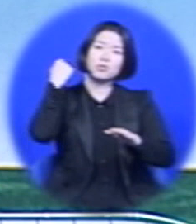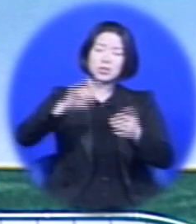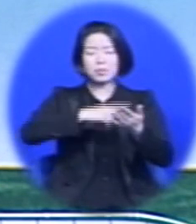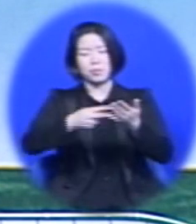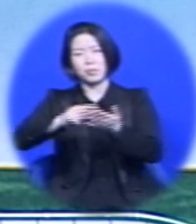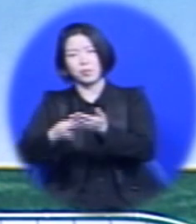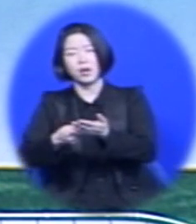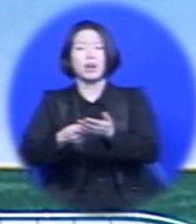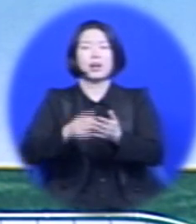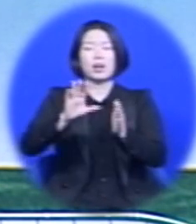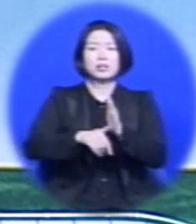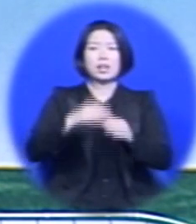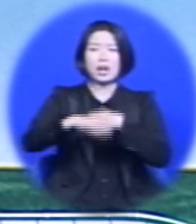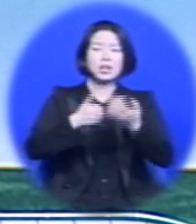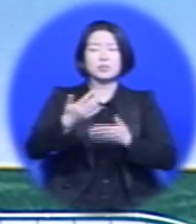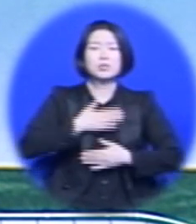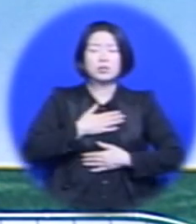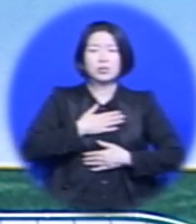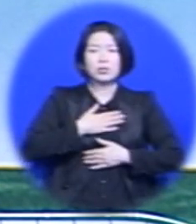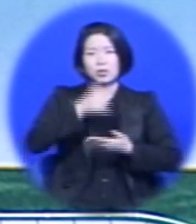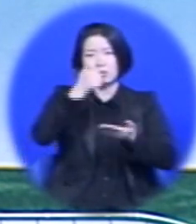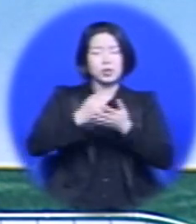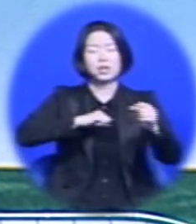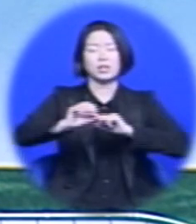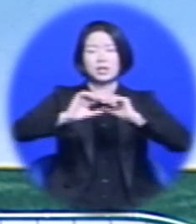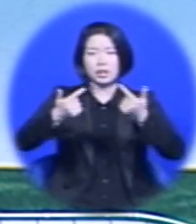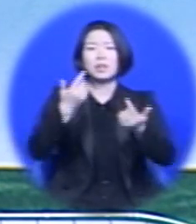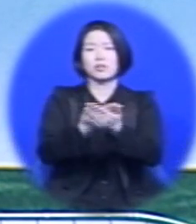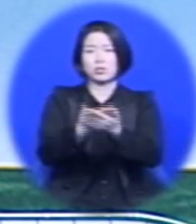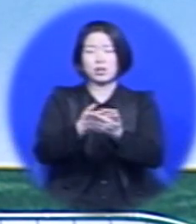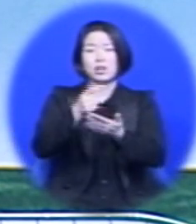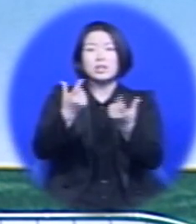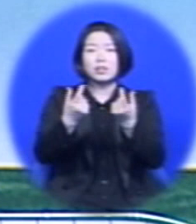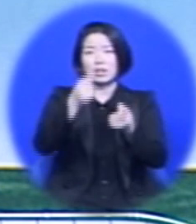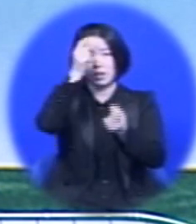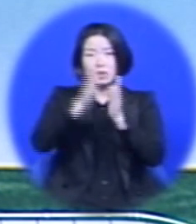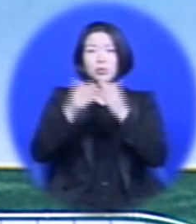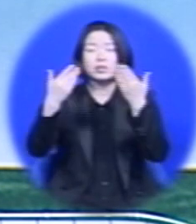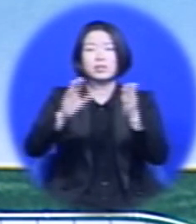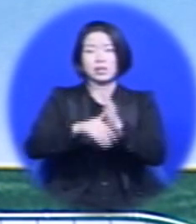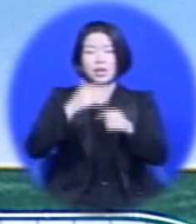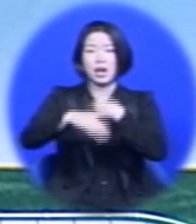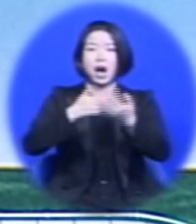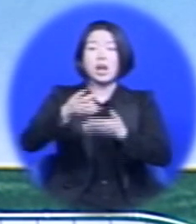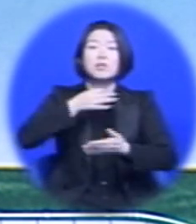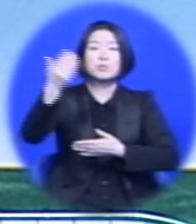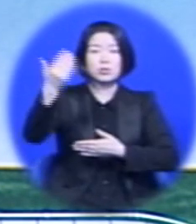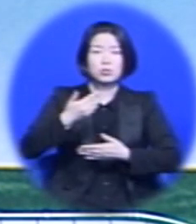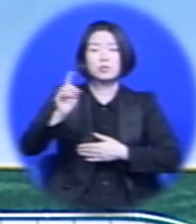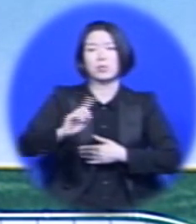구르면서 하나님 저 죄짓지 않게 해주세요 그렇게 기도할 때 하나님께서 저에게 주신 응답이